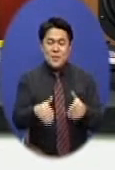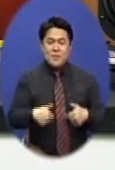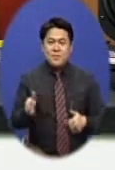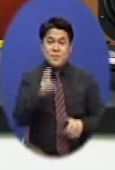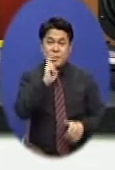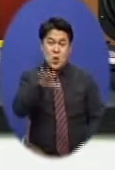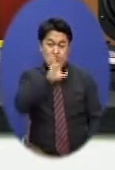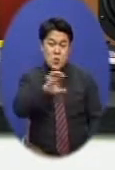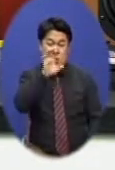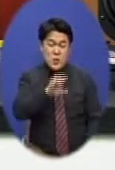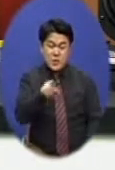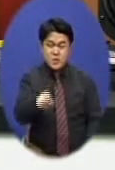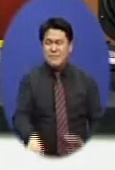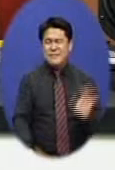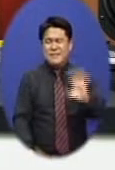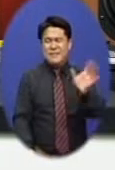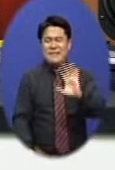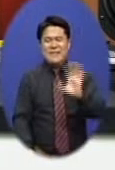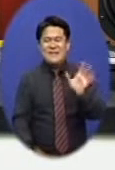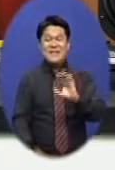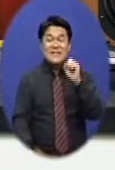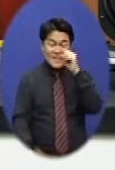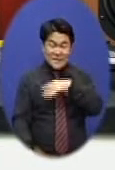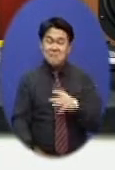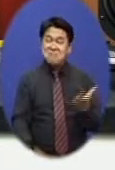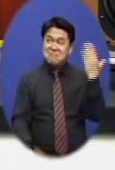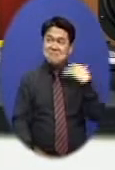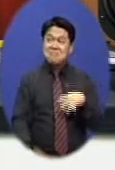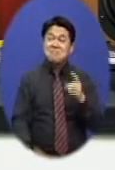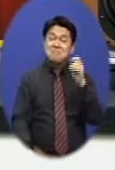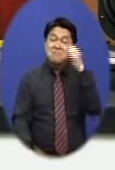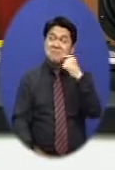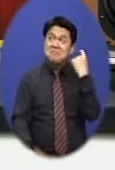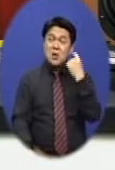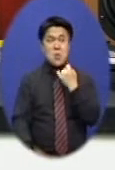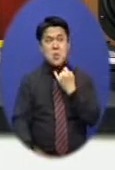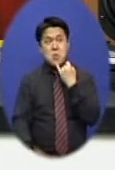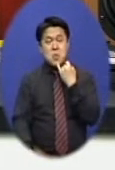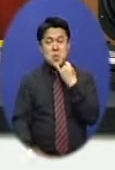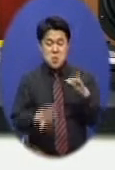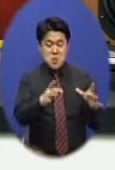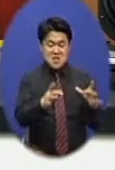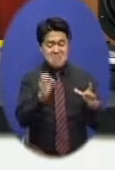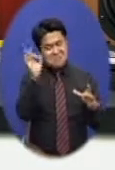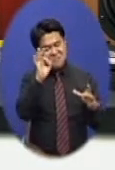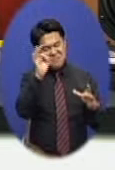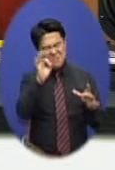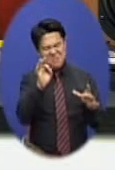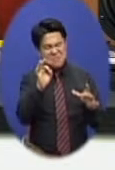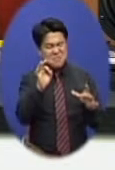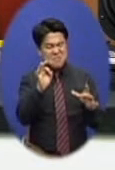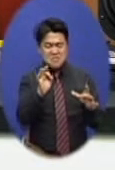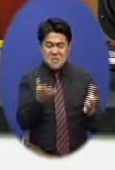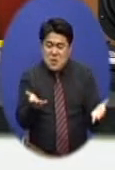계속 연습하셨을 거 아니에요? 아니요, 그렇지는 않고 이제 처음에 네. 듣고 CD를 구하려고 못 듣다가 이제 바빠요. 또